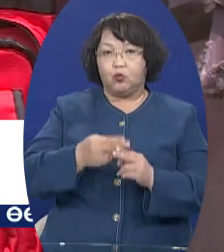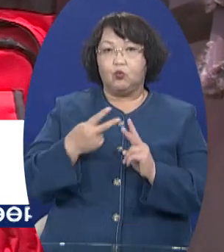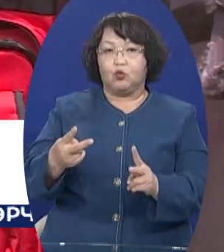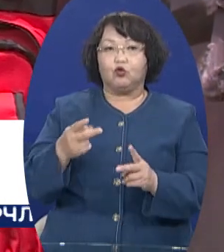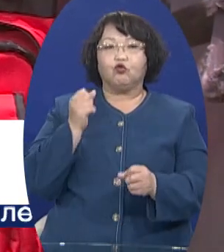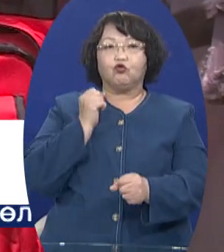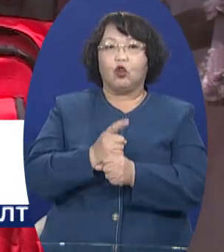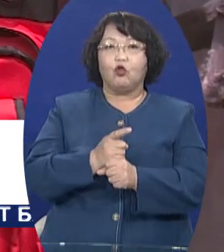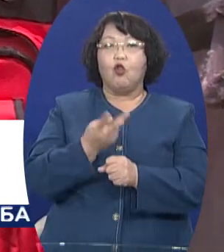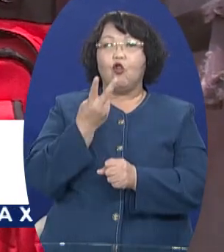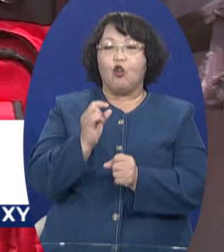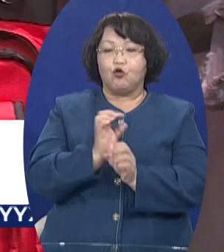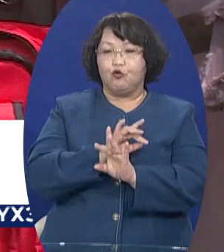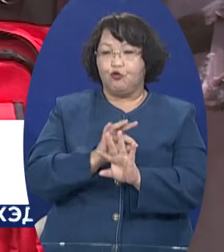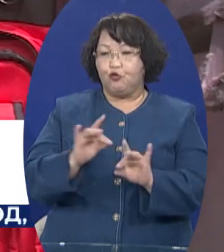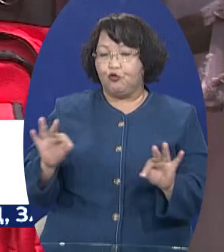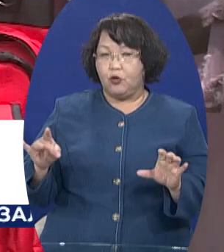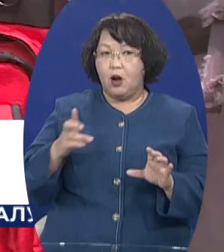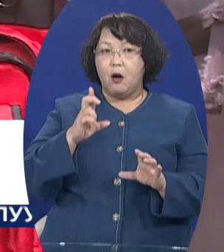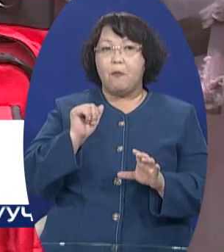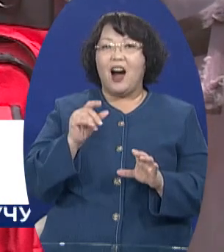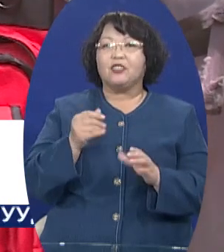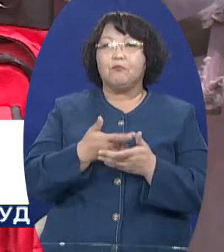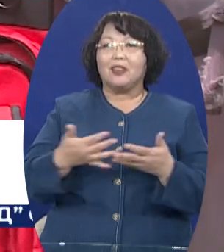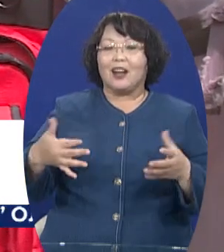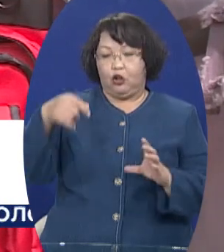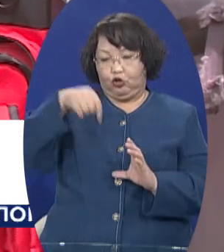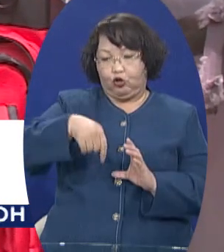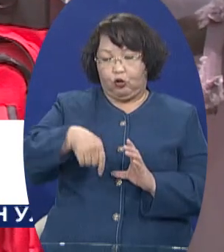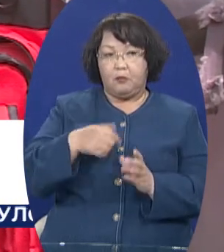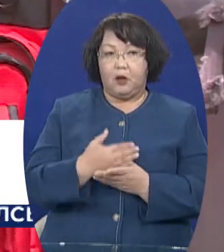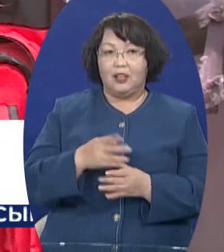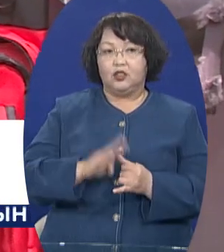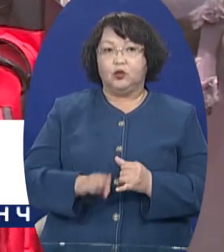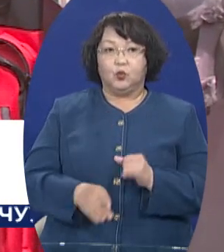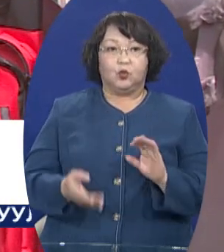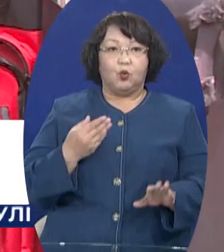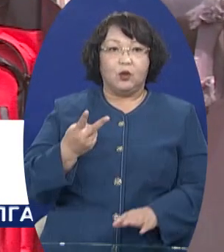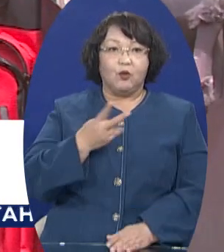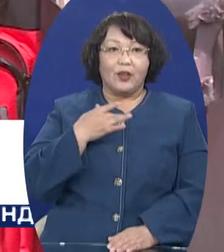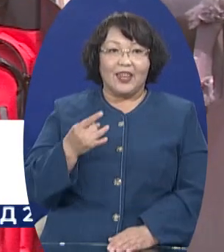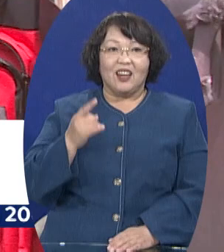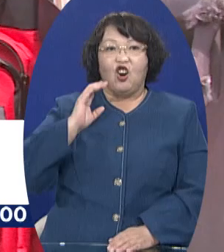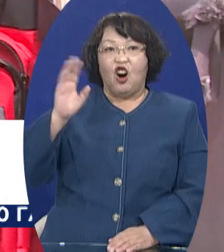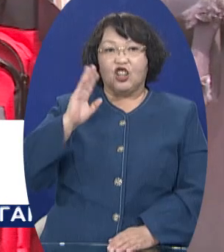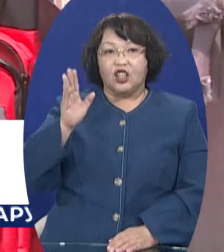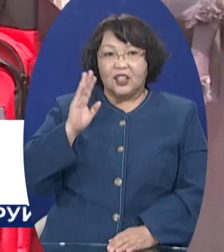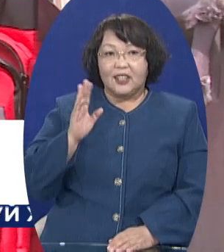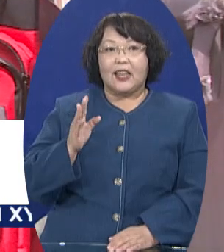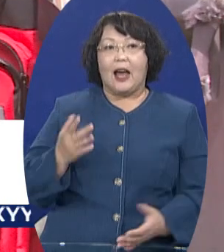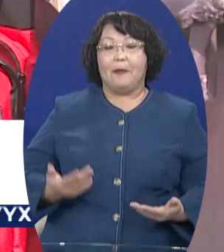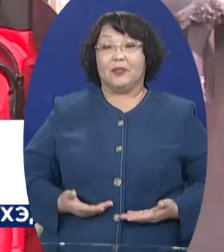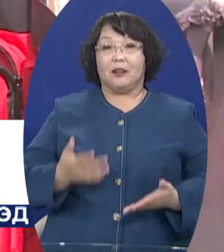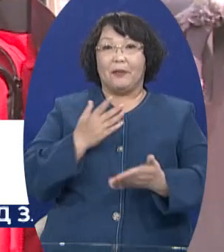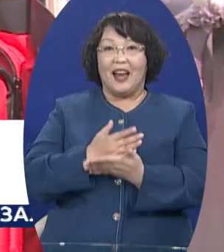төрлийн тоног төхөөрөмж багаж хэрэгсэл байна. Тэгээ энэ дотроос хамгийн одоо сүүлийн үеийн аслагдсан газар одоо амьдарч